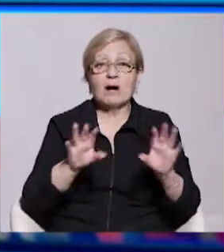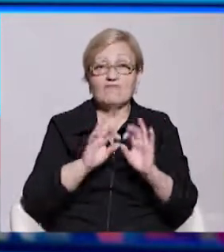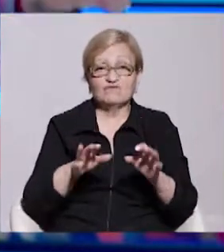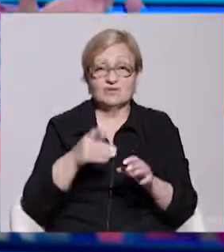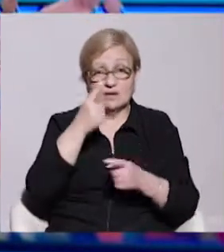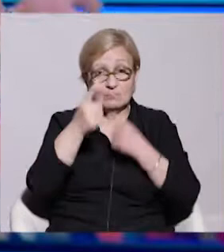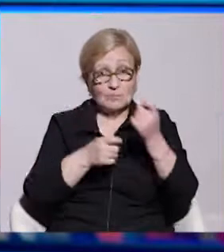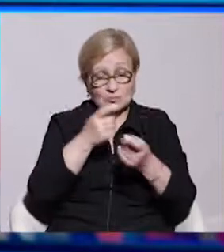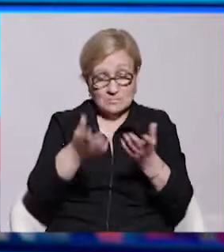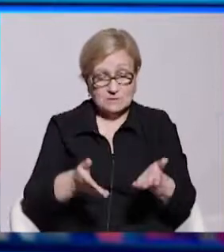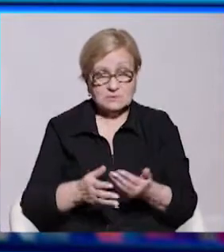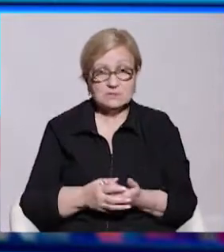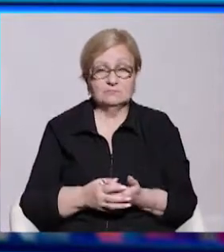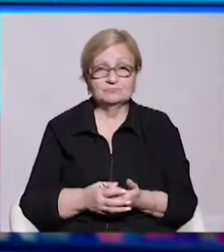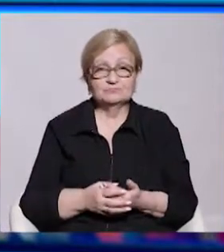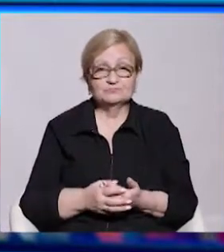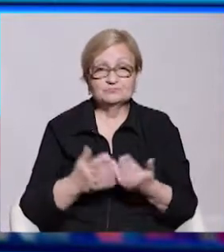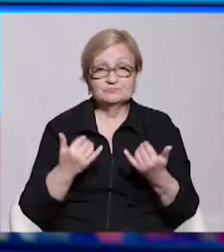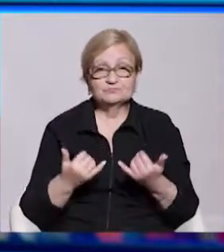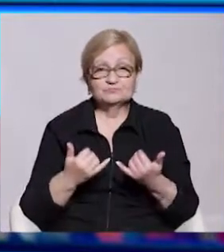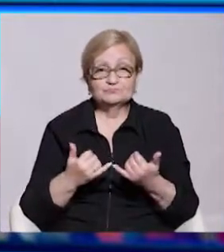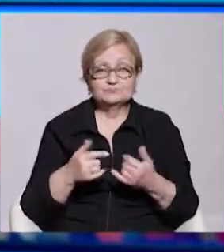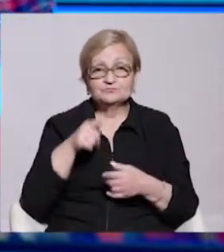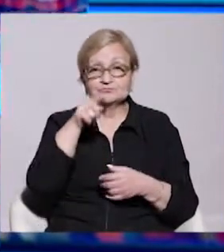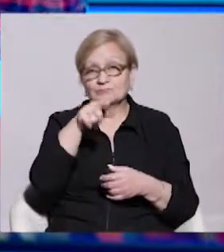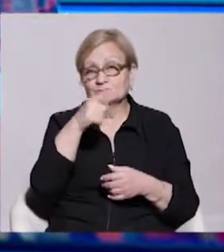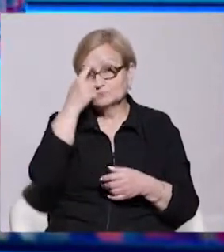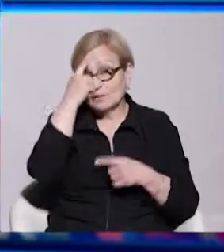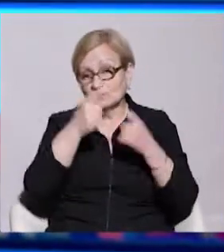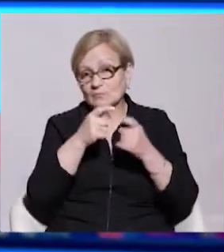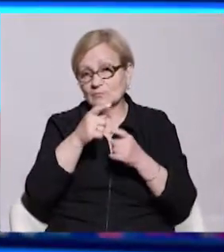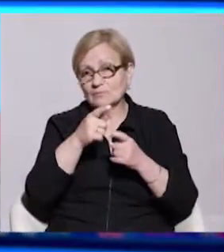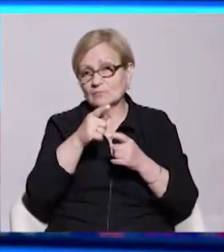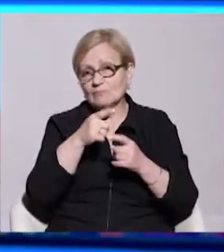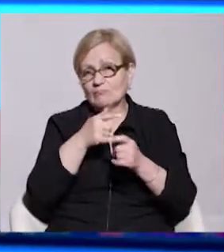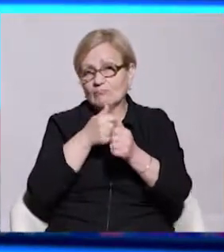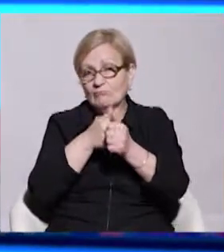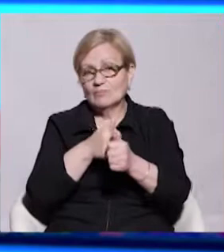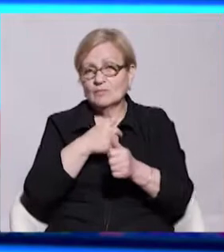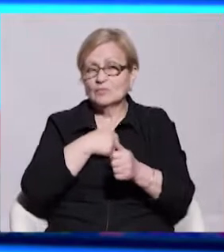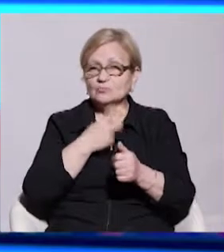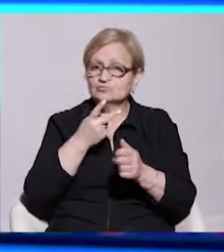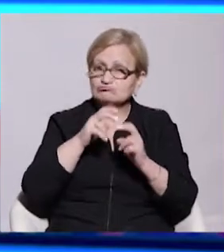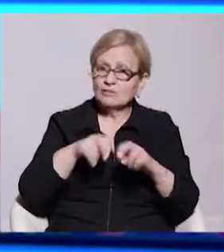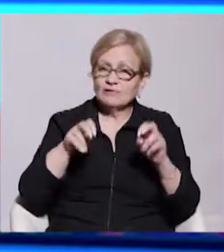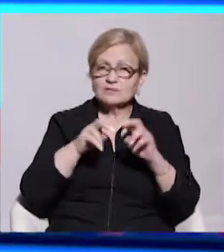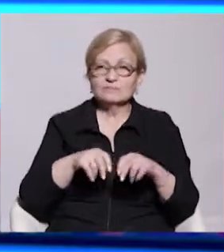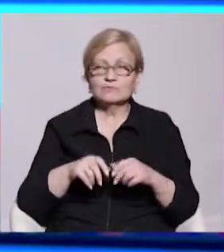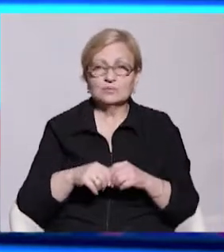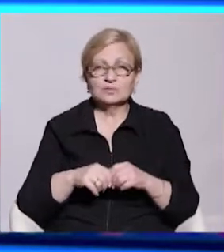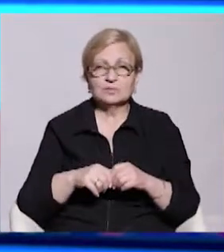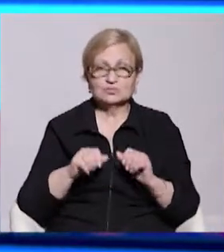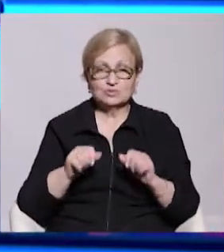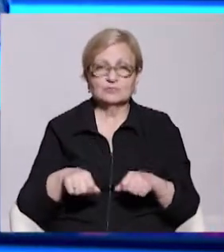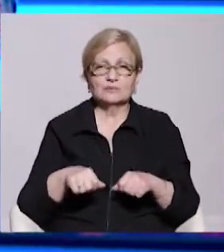არის ინფორმაცია და ახლა ამ ინფორმაციის მიხედვით ჩვენ რაღაცების გარკვევა შეგვიძლია.